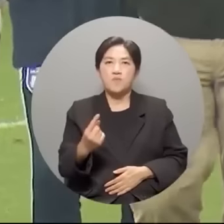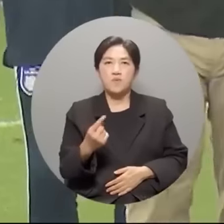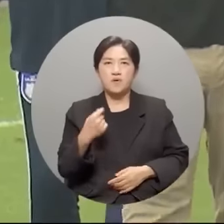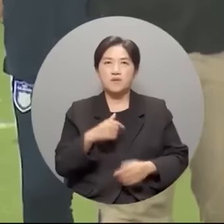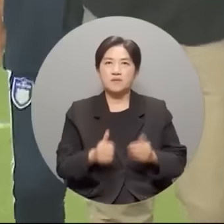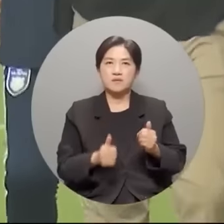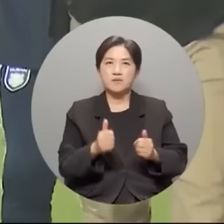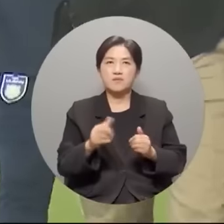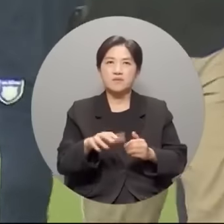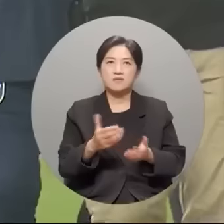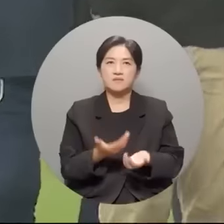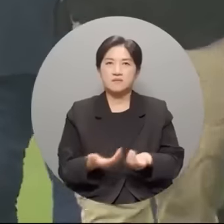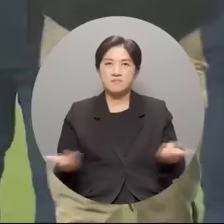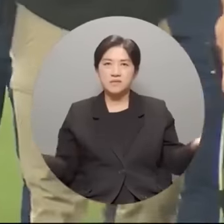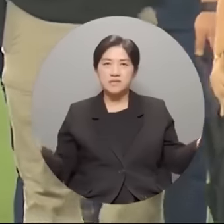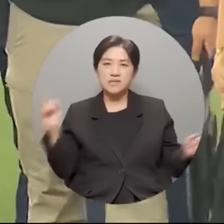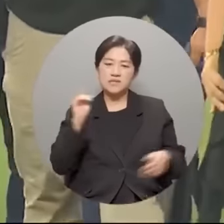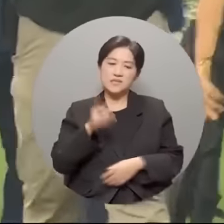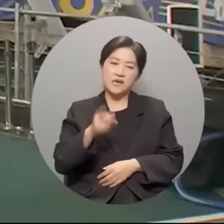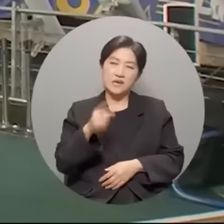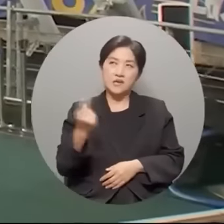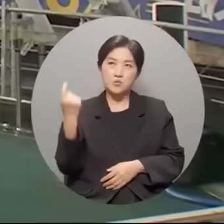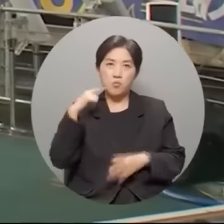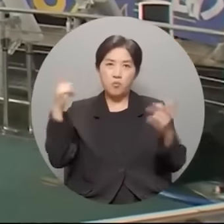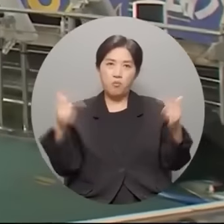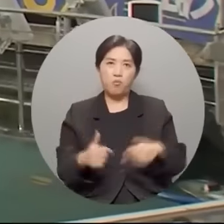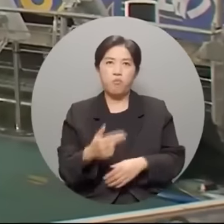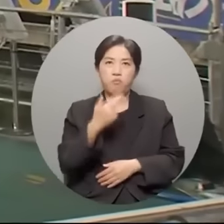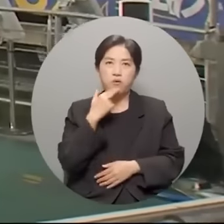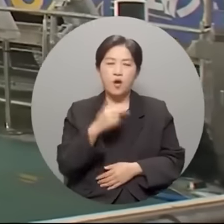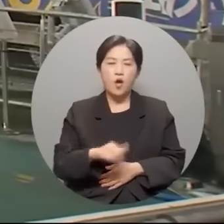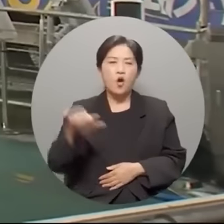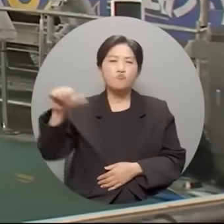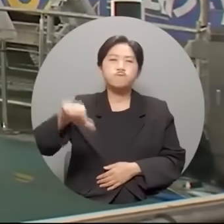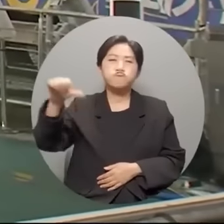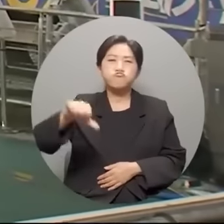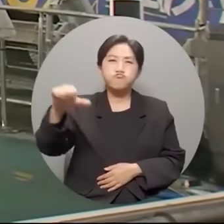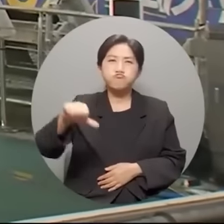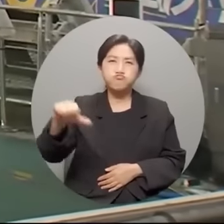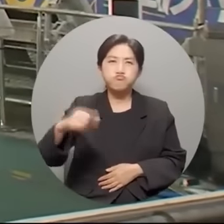경기장을 떠나면서도 야유 소리는 사그라들지 않았습니다.